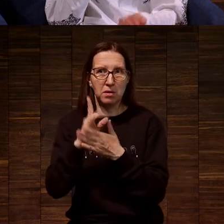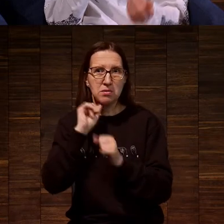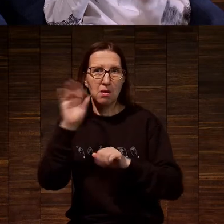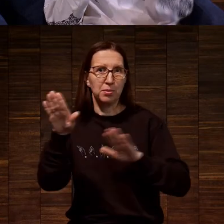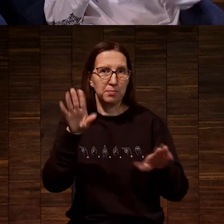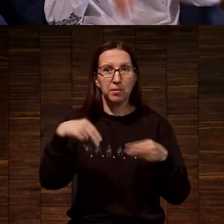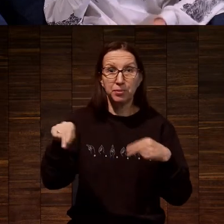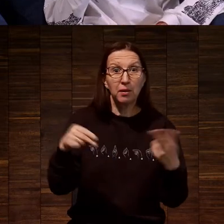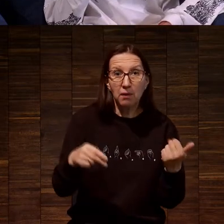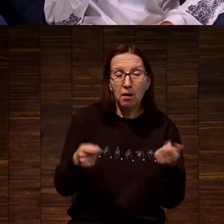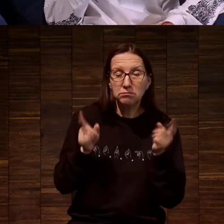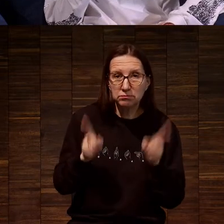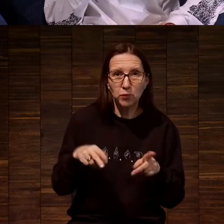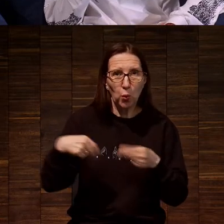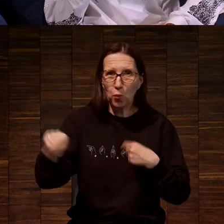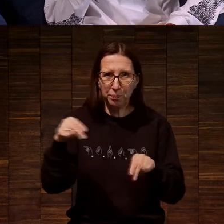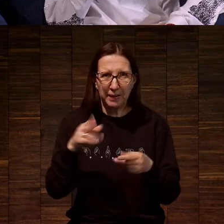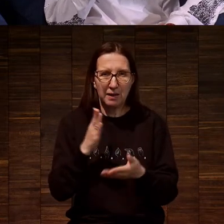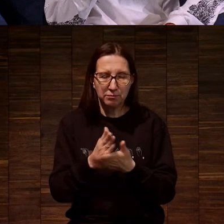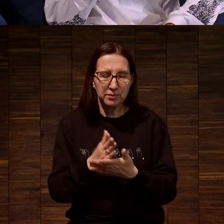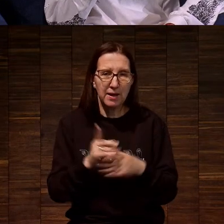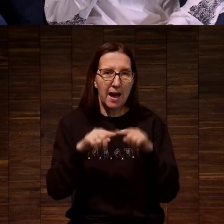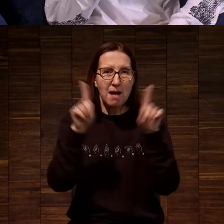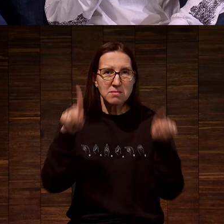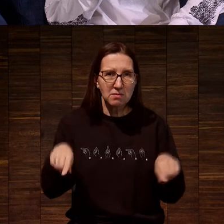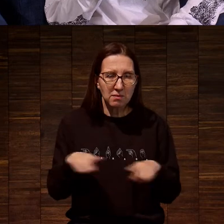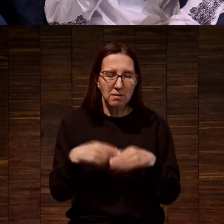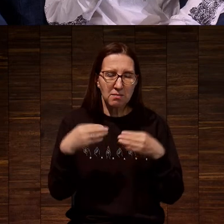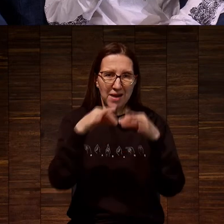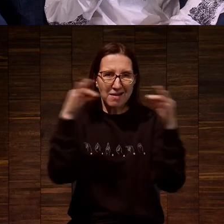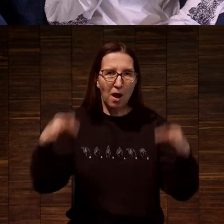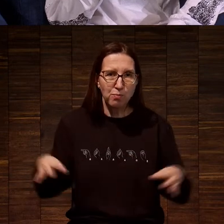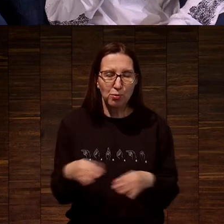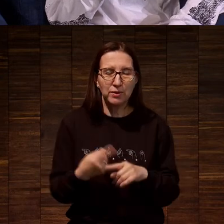купили. Да. Но надо сказать, что вот этот арт-маркет, это,